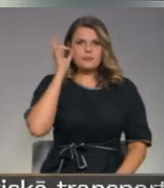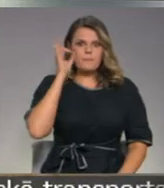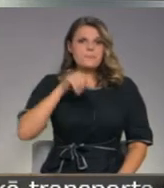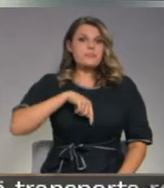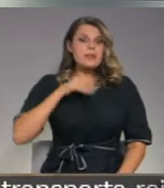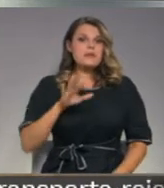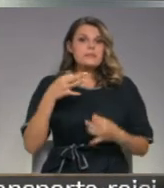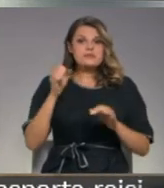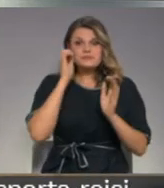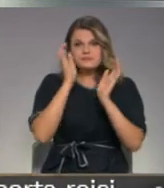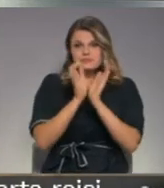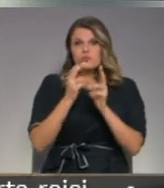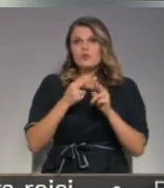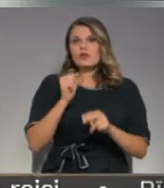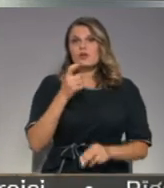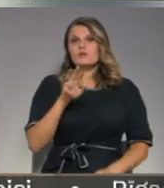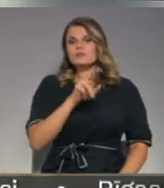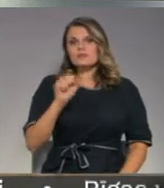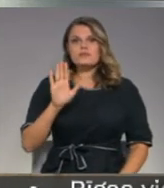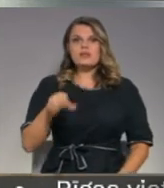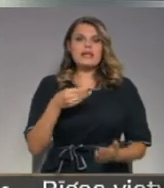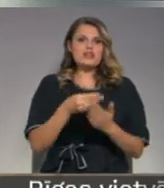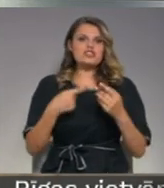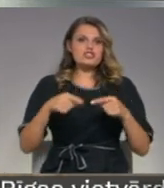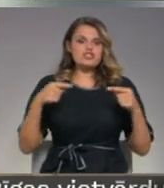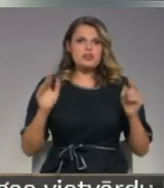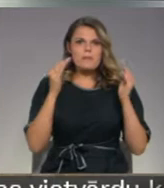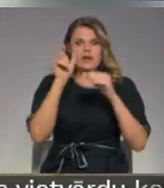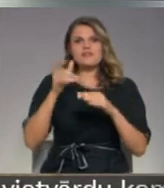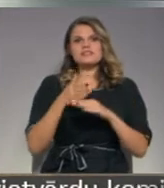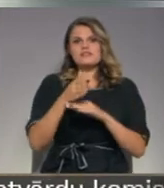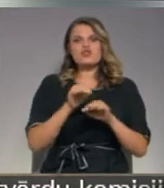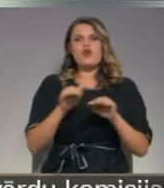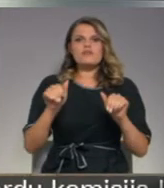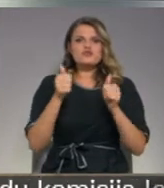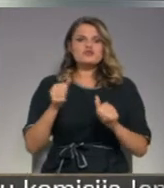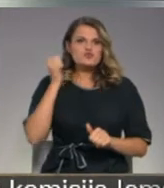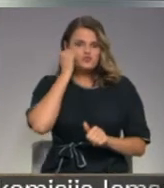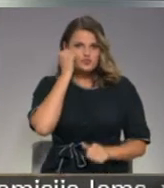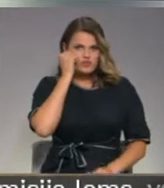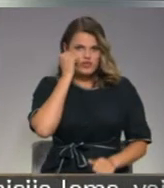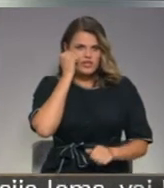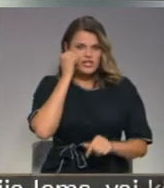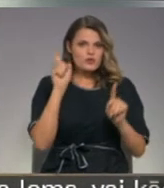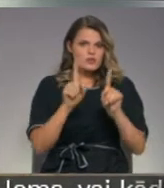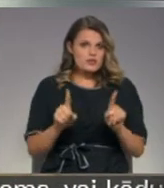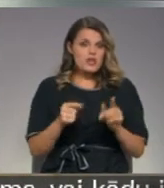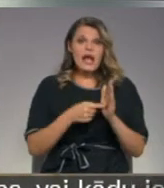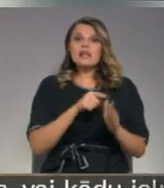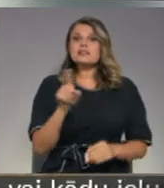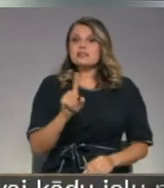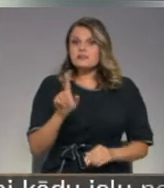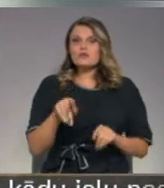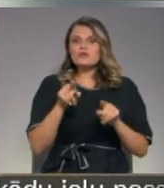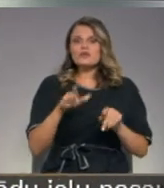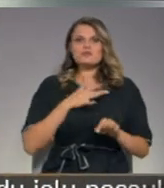paliktu piemiņā ilgāk pie brīvības pieminekļa un Aglonā varēja iegādāties dažādus pavasta vizītes oficiālos suvenīrus. Kādi tie ir,